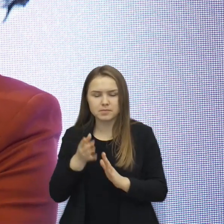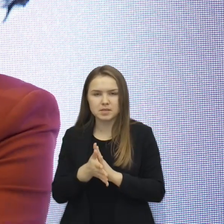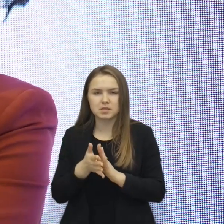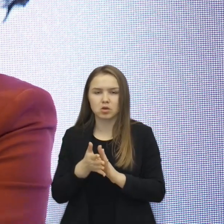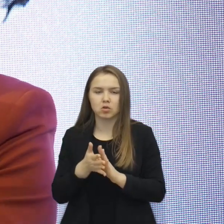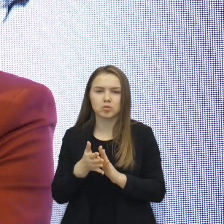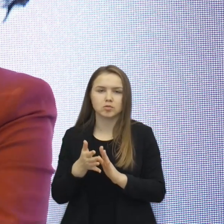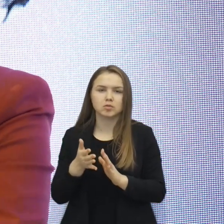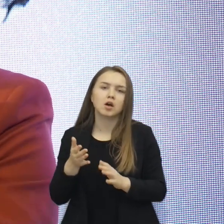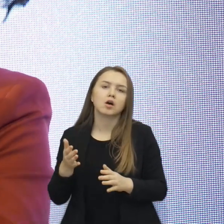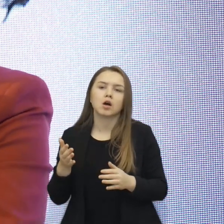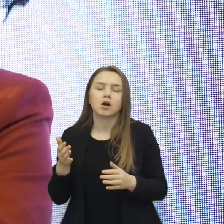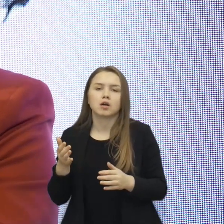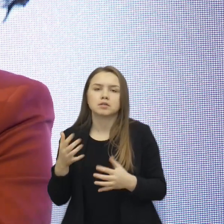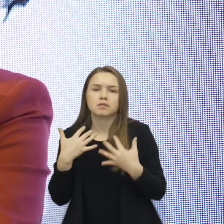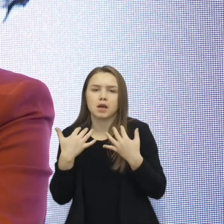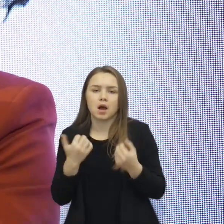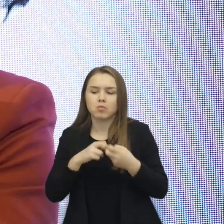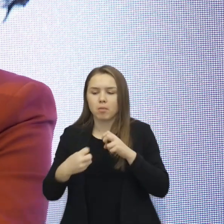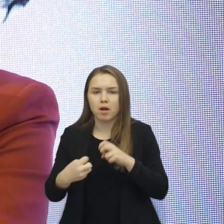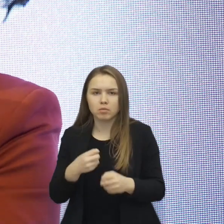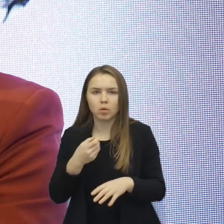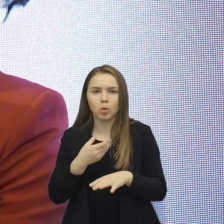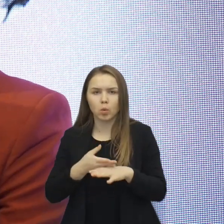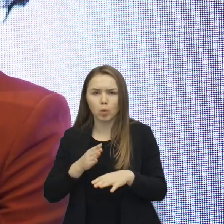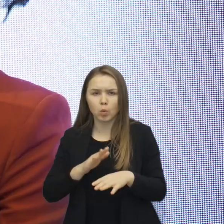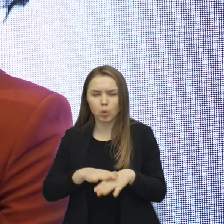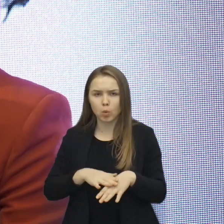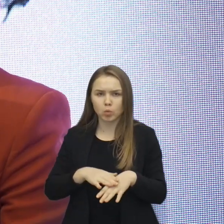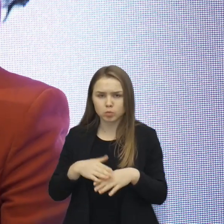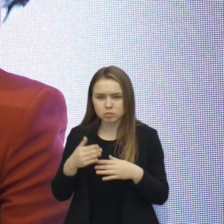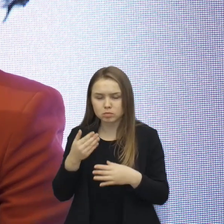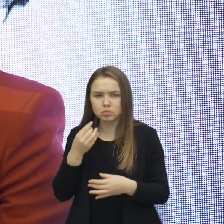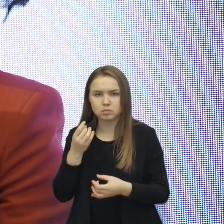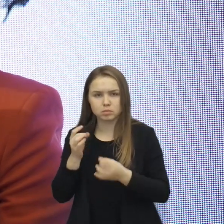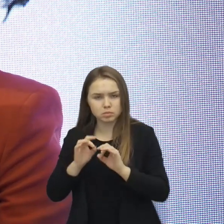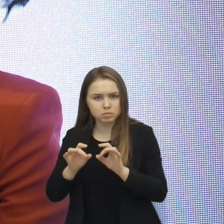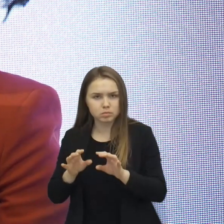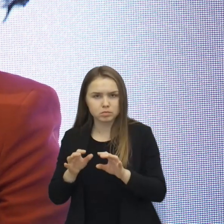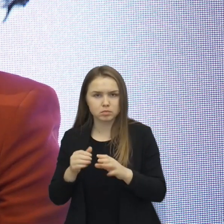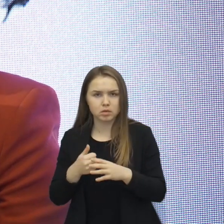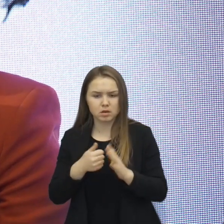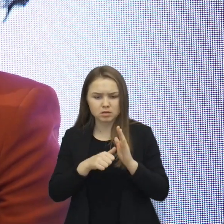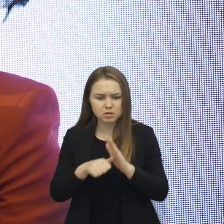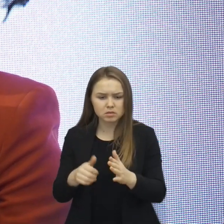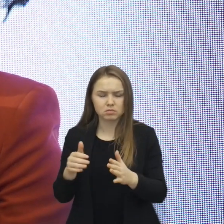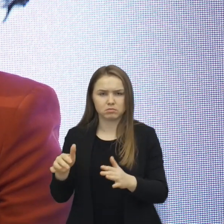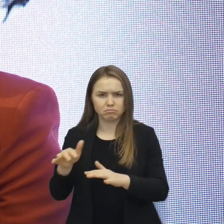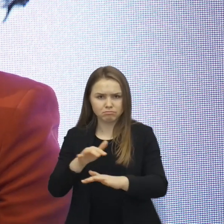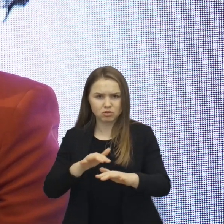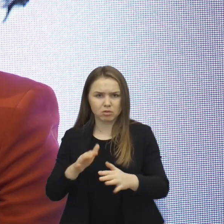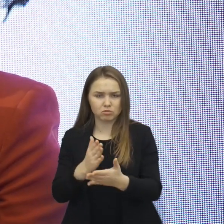iššūkius, kurie gali būti sąlygoti iš tos diskriminacijos ir neapykantos. Na ir nekalbant jau apie tokią dalį